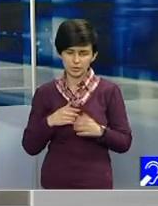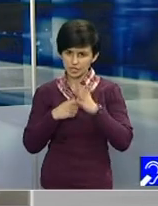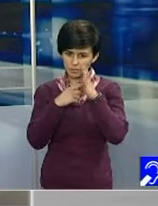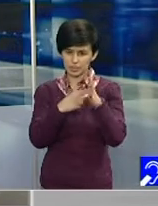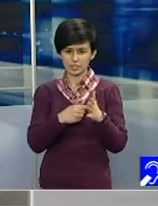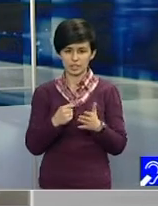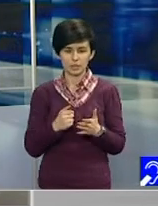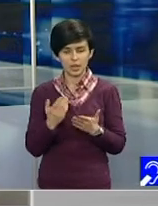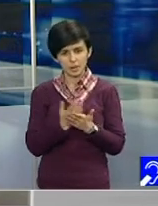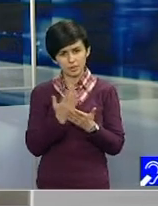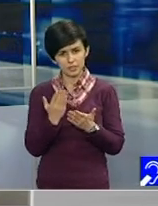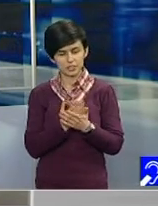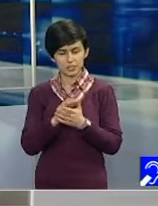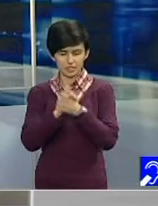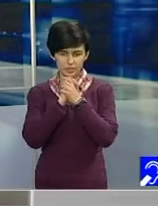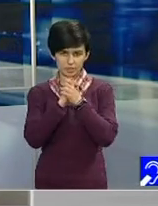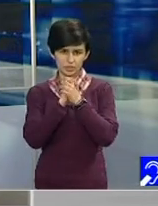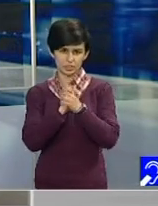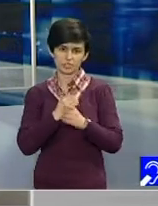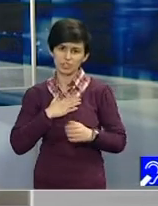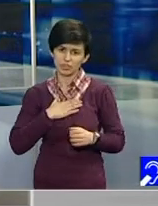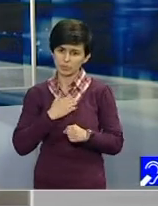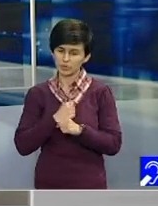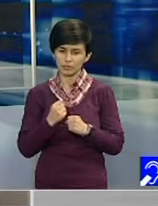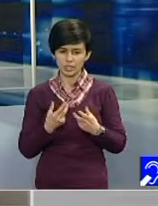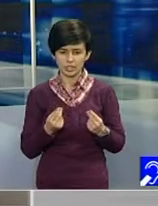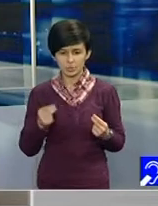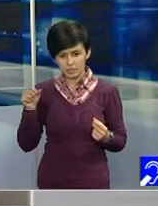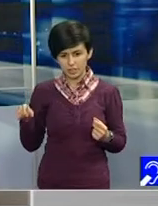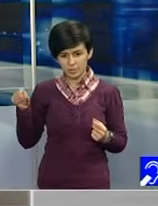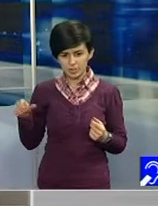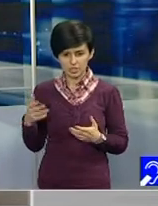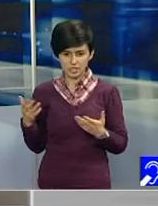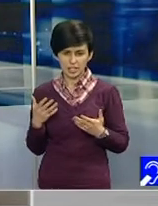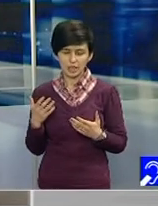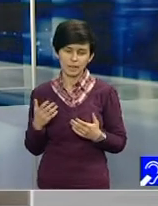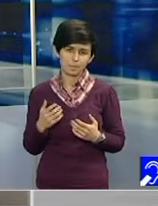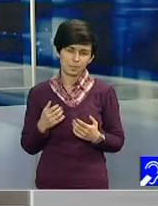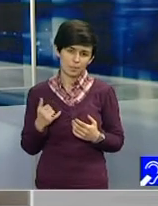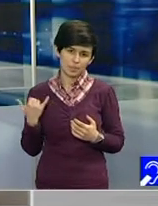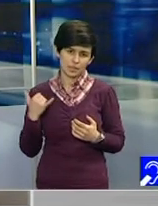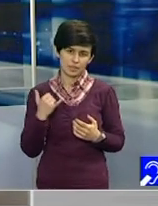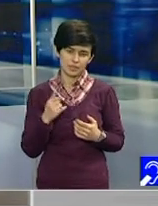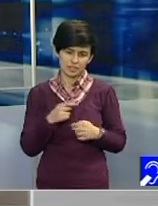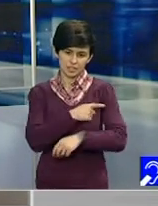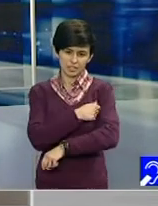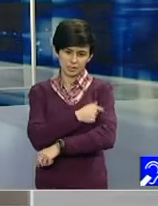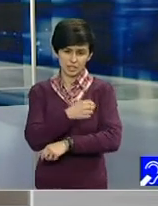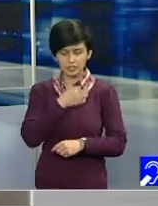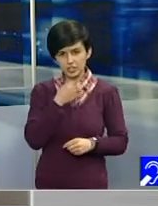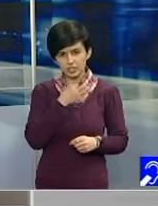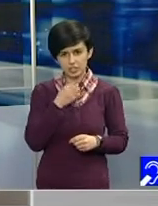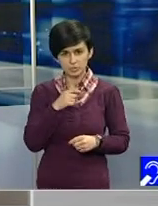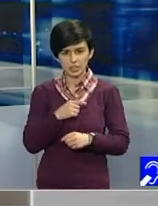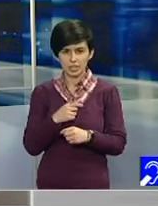succes mai departe. Și avem foarte mulți supraviețuitori ca și mine, de altfel, care se întorc în spital și își spun poveștile de